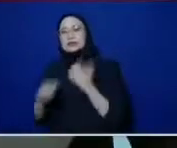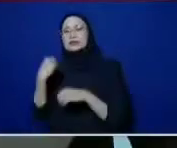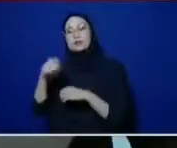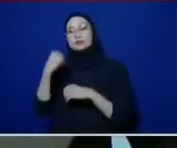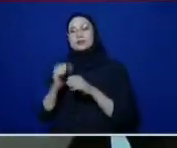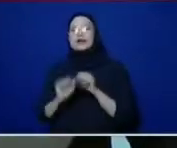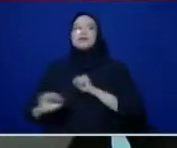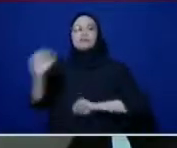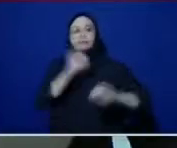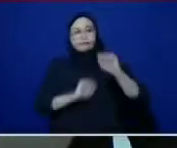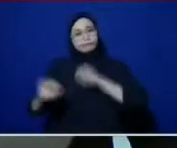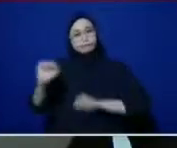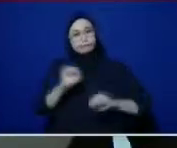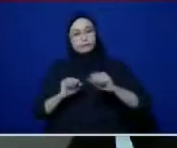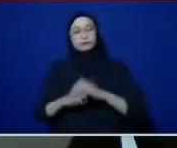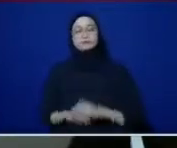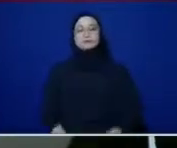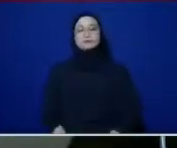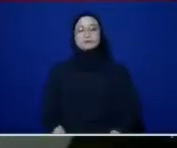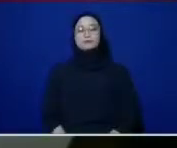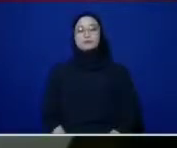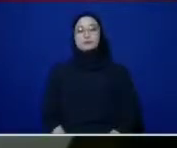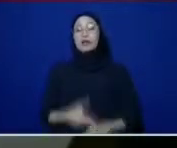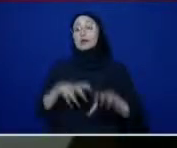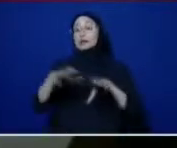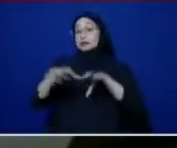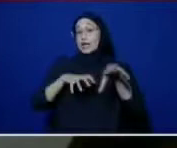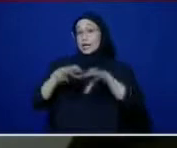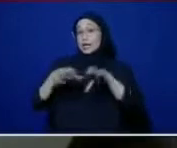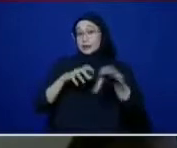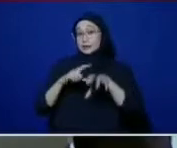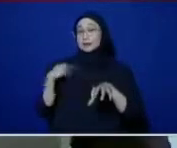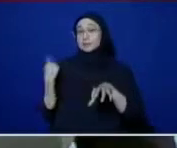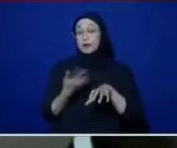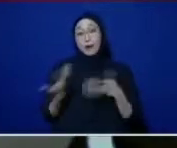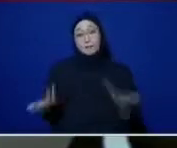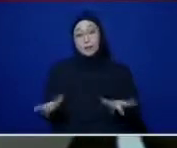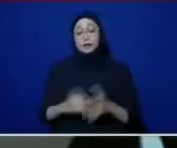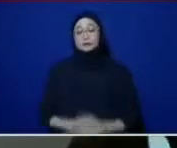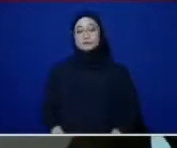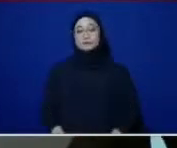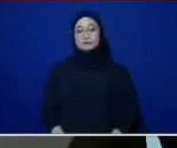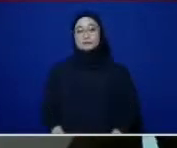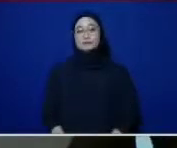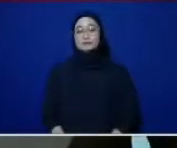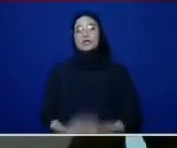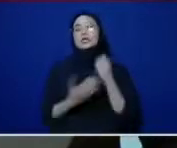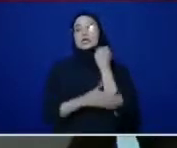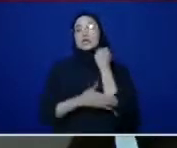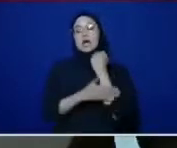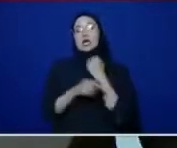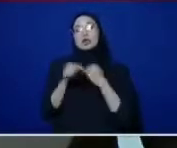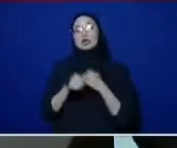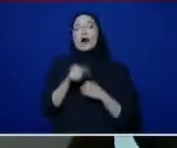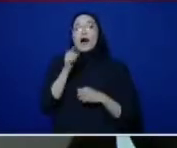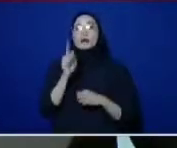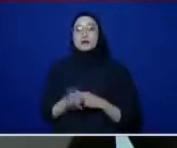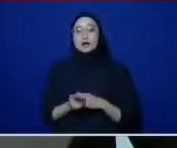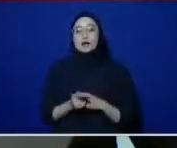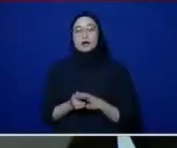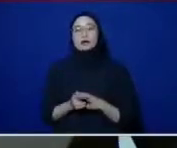pekerjaannya. Jadi kalau kami, strategi kami adalah negara hadir. Kami